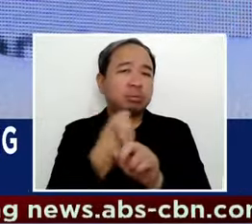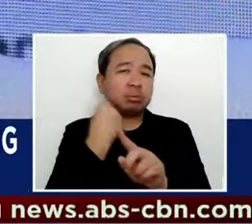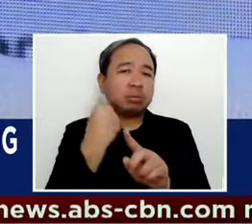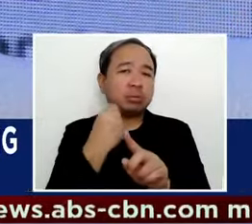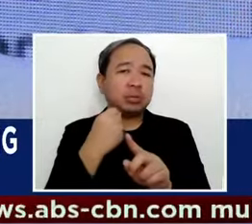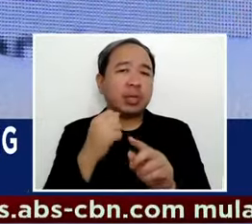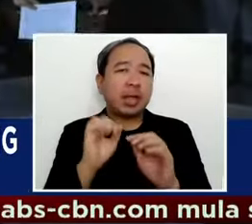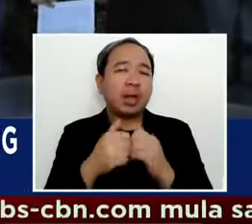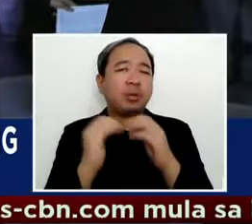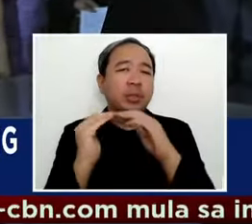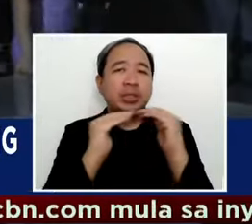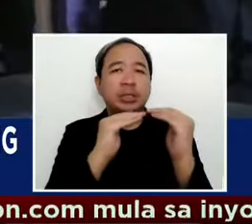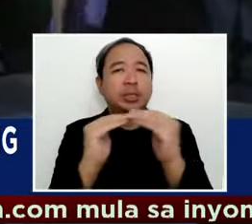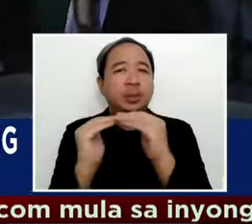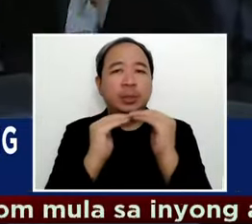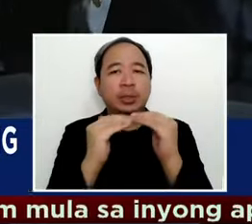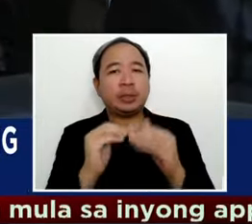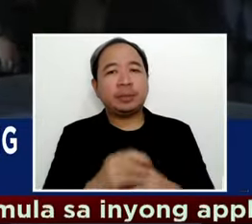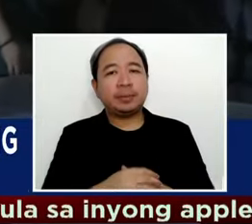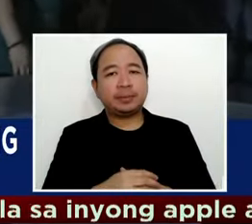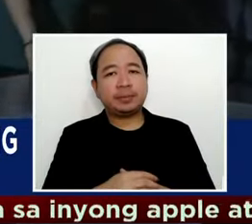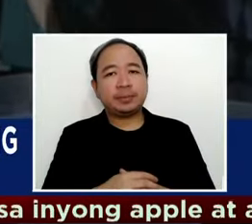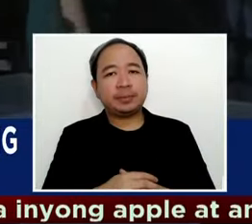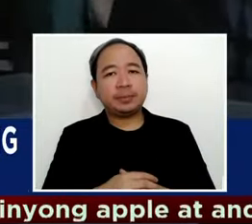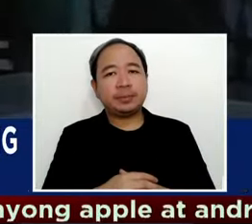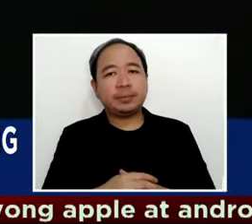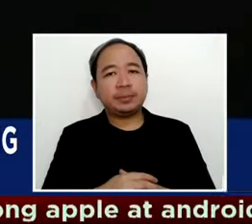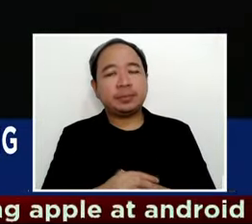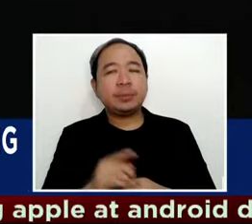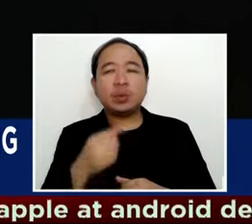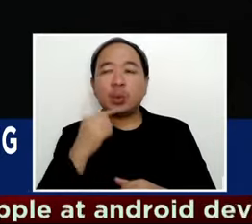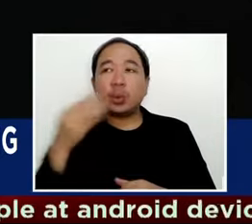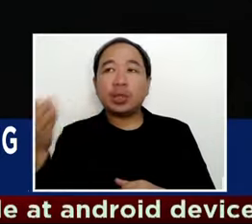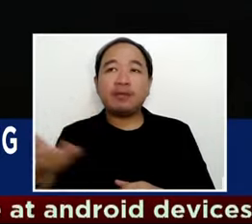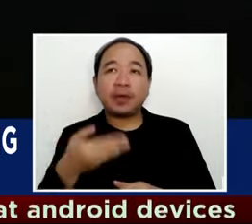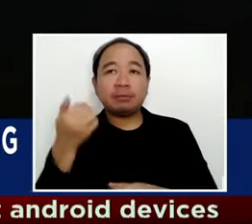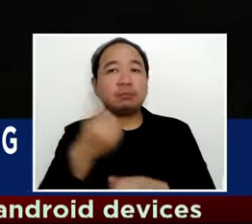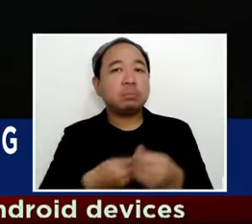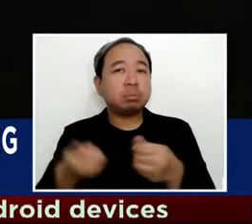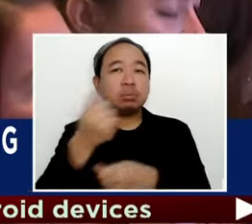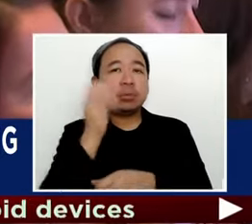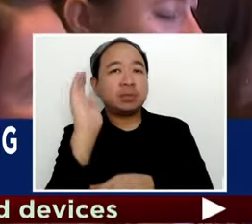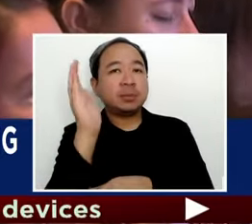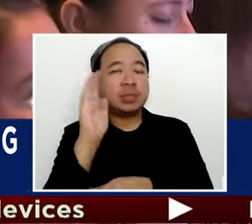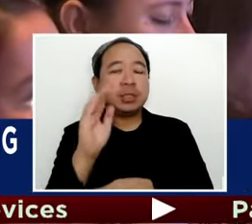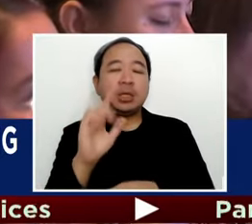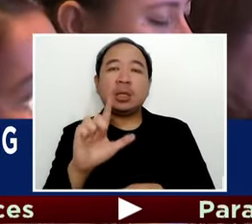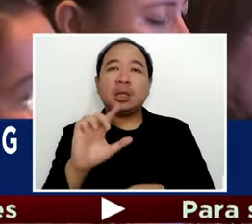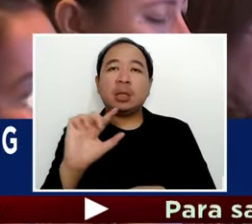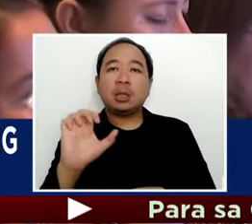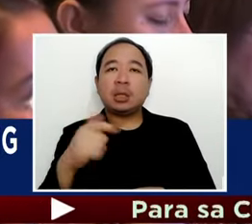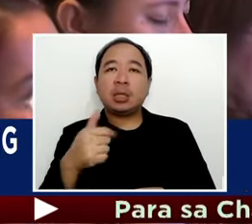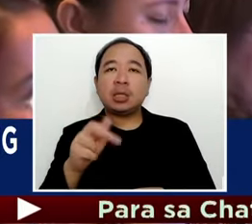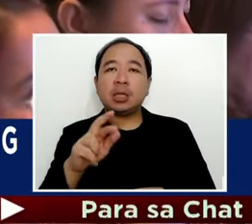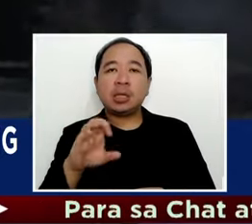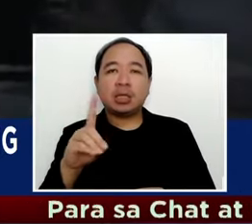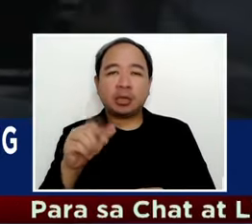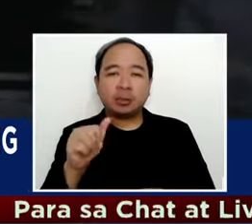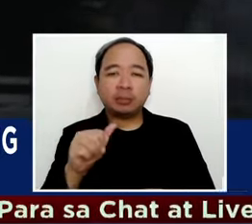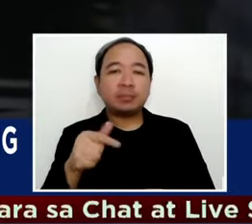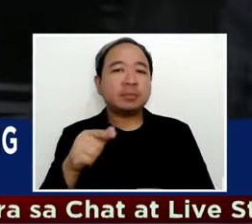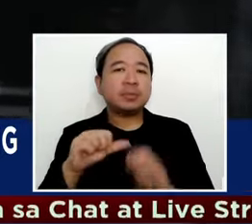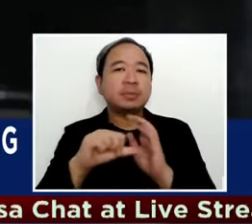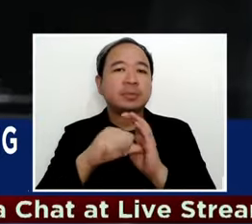pagkakapantay-pantay. Keynote speaker si Senator Loren Legarda. Binigyang halaga sa okasyon